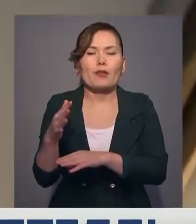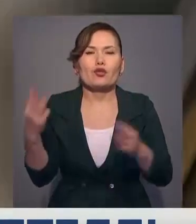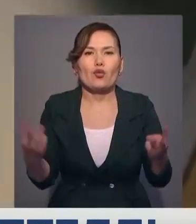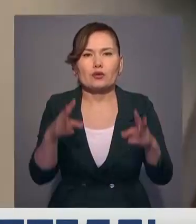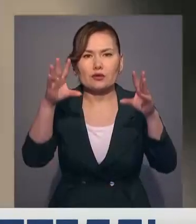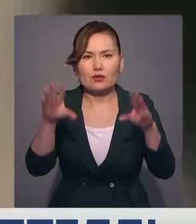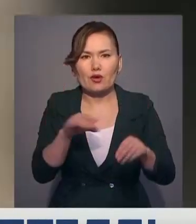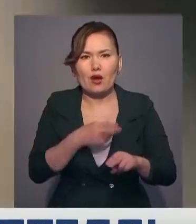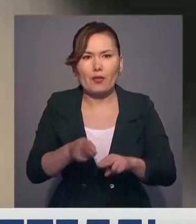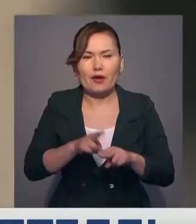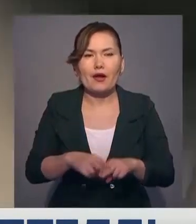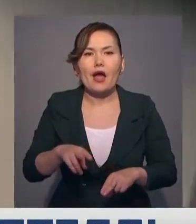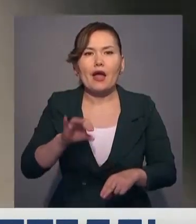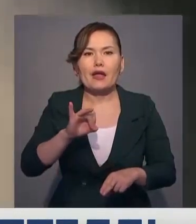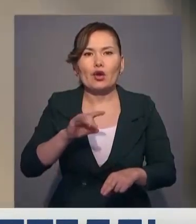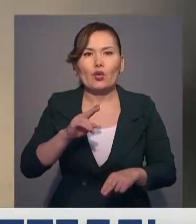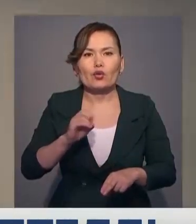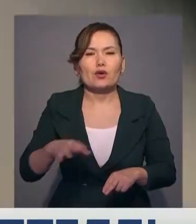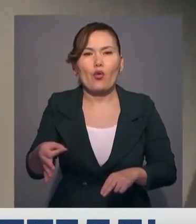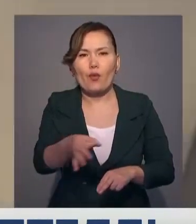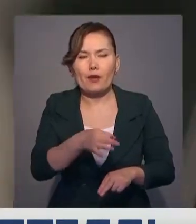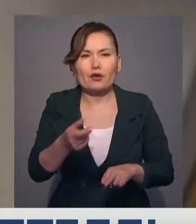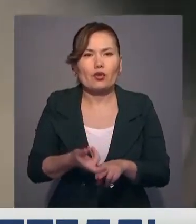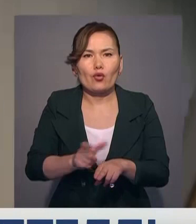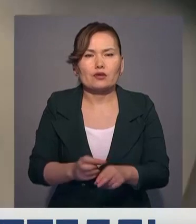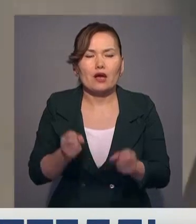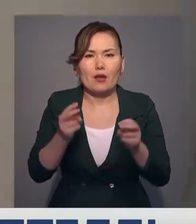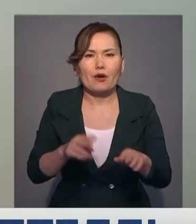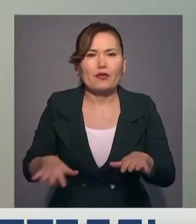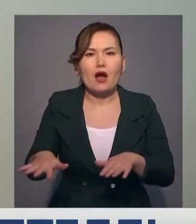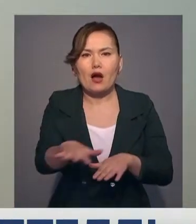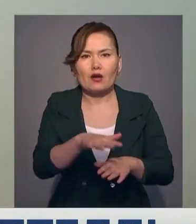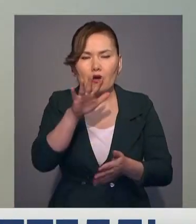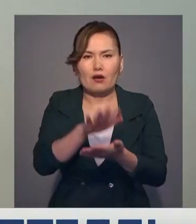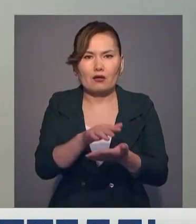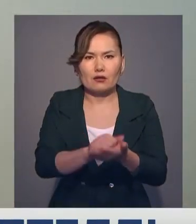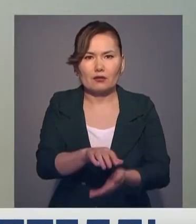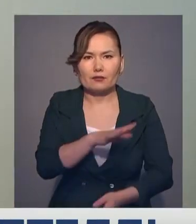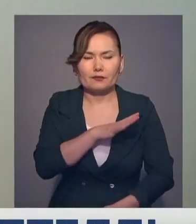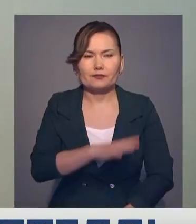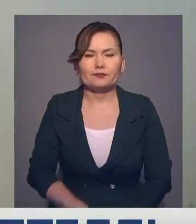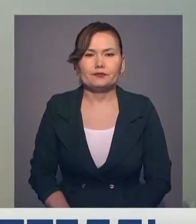жалын Красноярск аймағы мен Иркутск облысында аса қауіп тудырып, төтенше жағдай жарияланған.